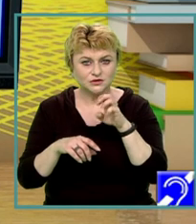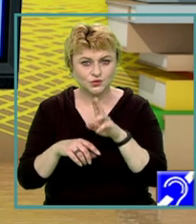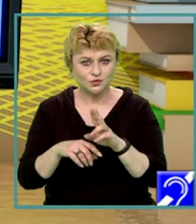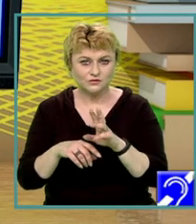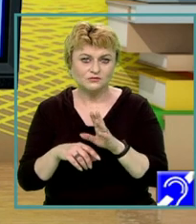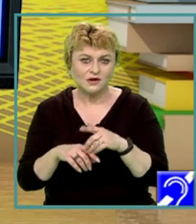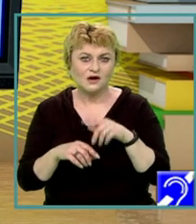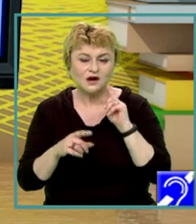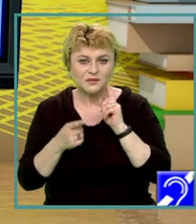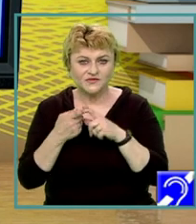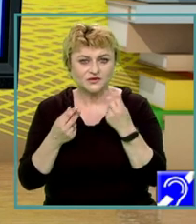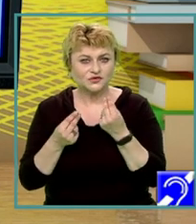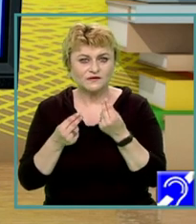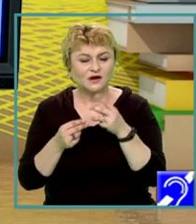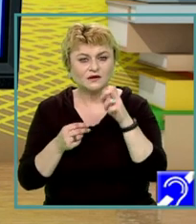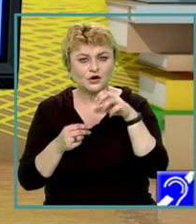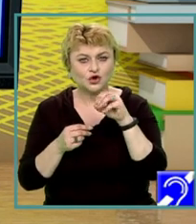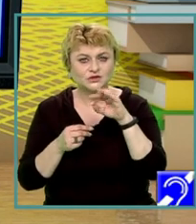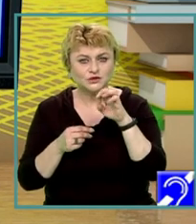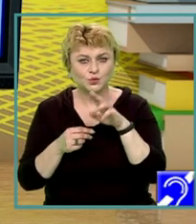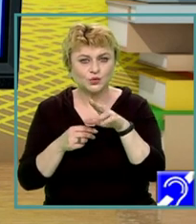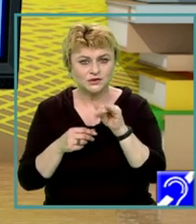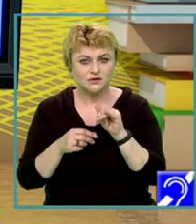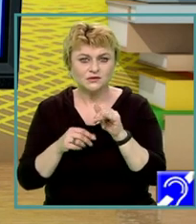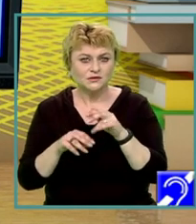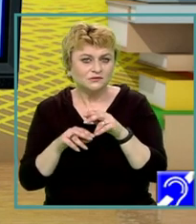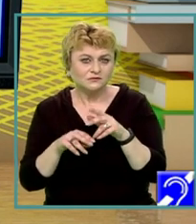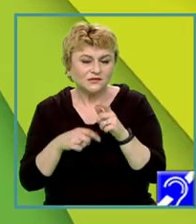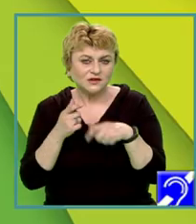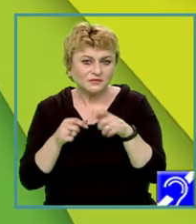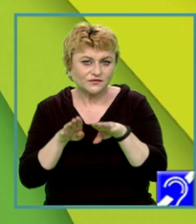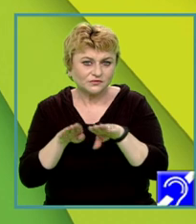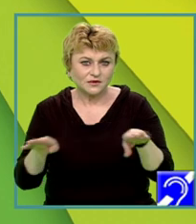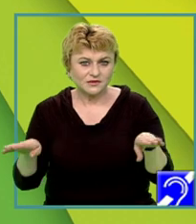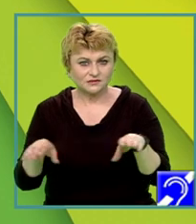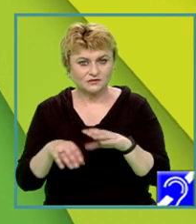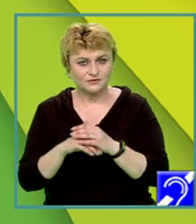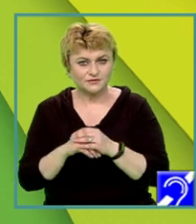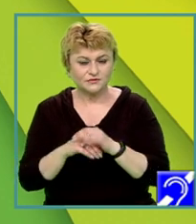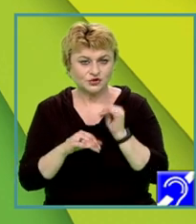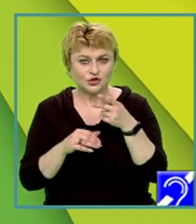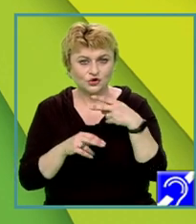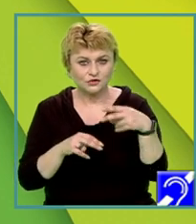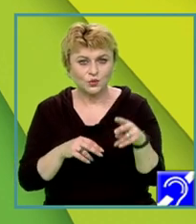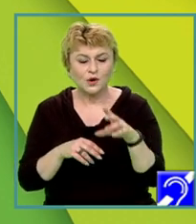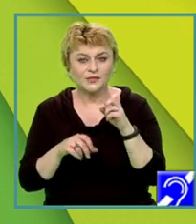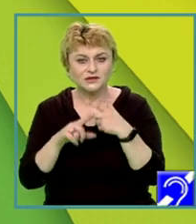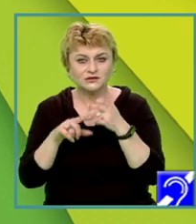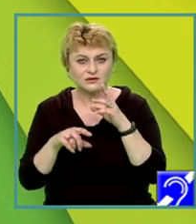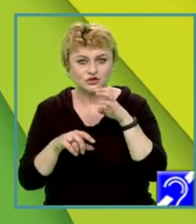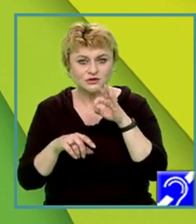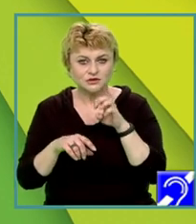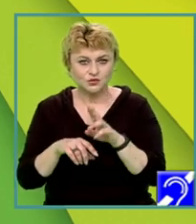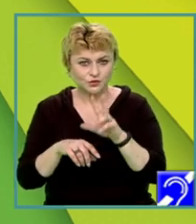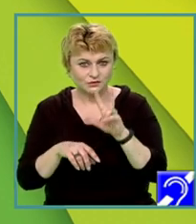despre proporții și proprietatea fundamentală a acestora continuăm cu exercițiul trei numărul